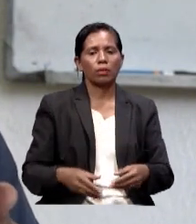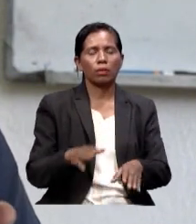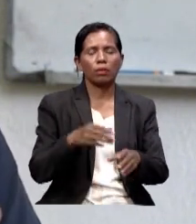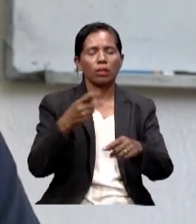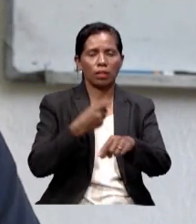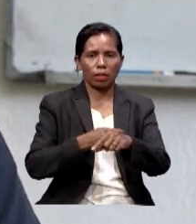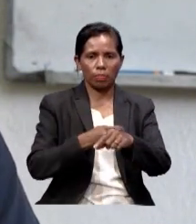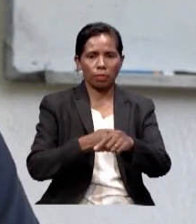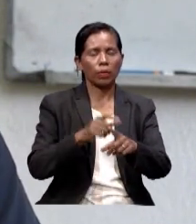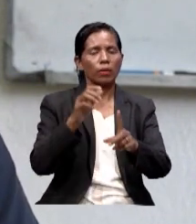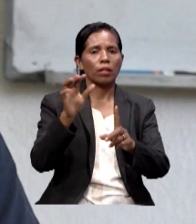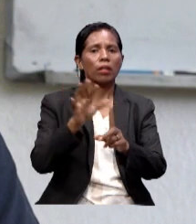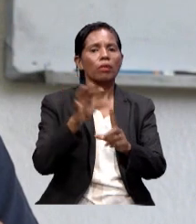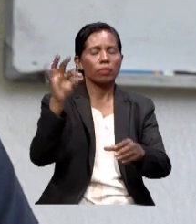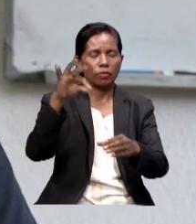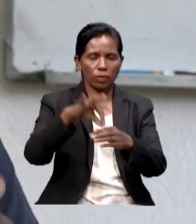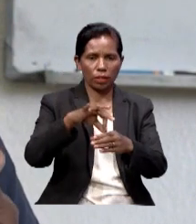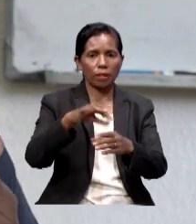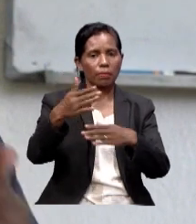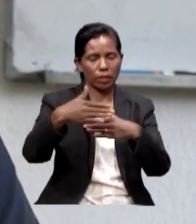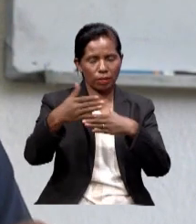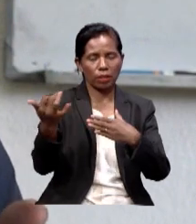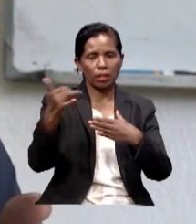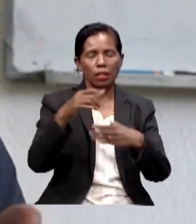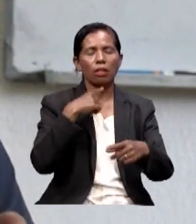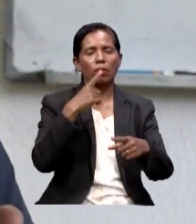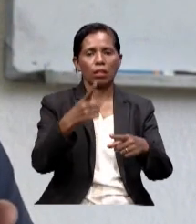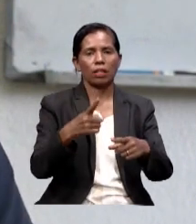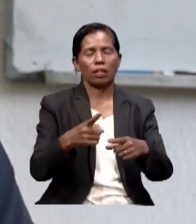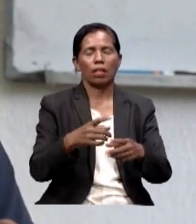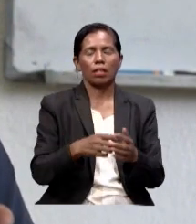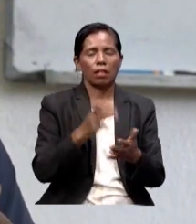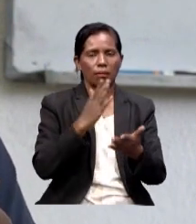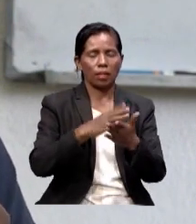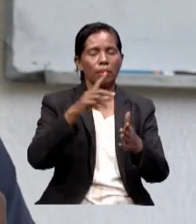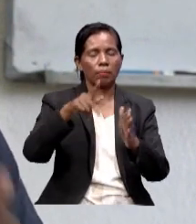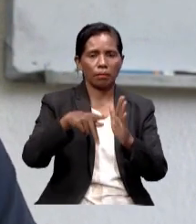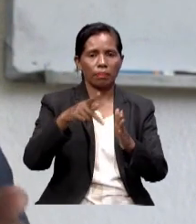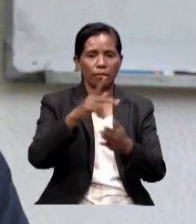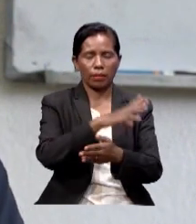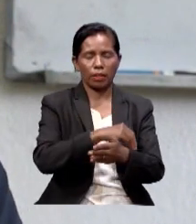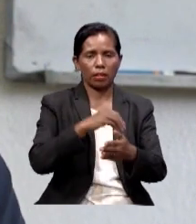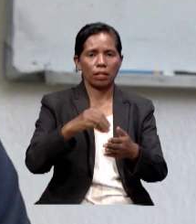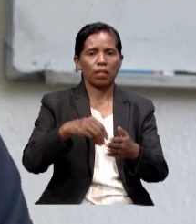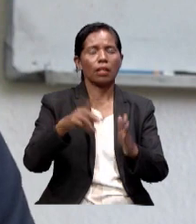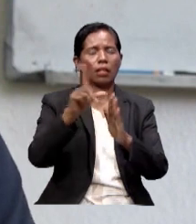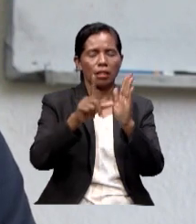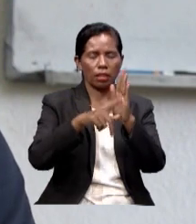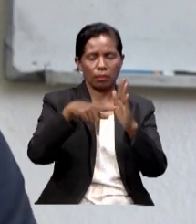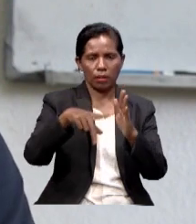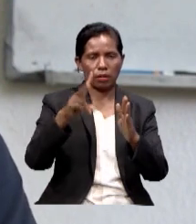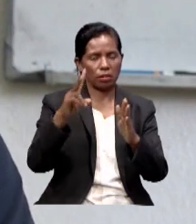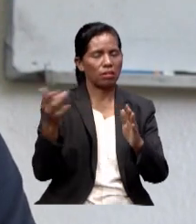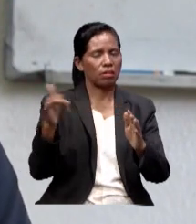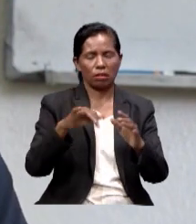Mungkin ita karate teh kata sirah lah ya politik itu dia sir laya vontade politik kita